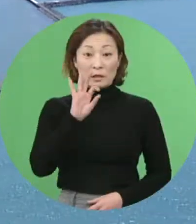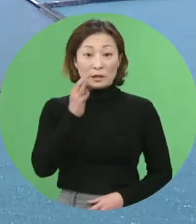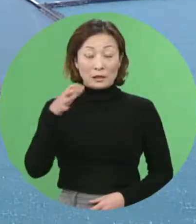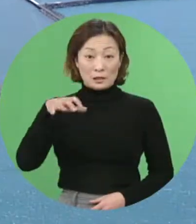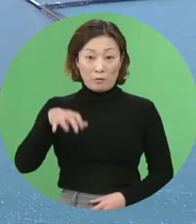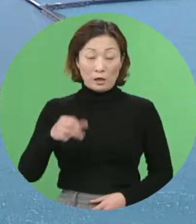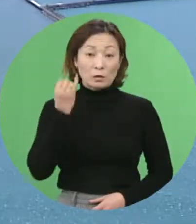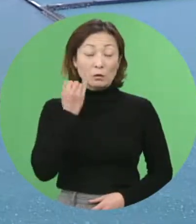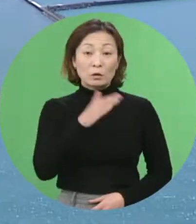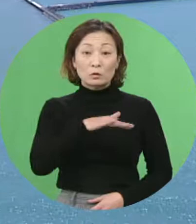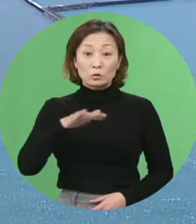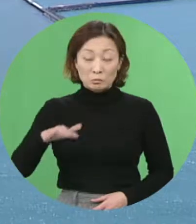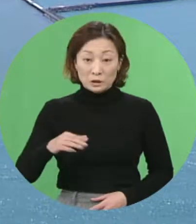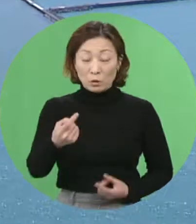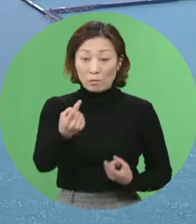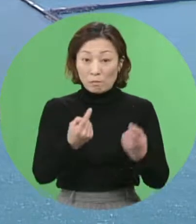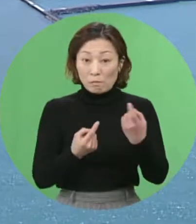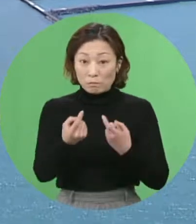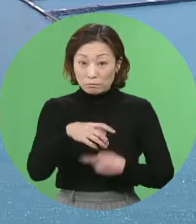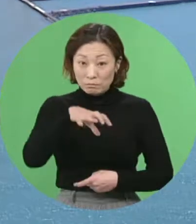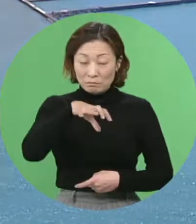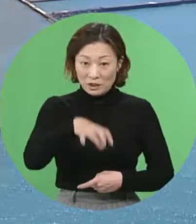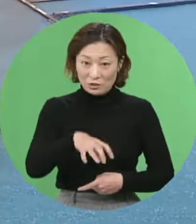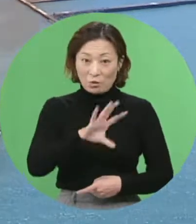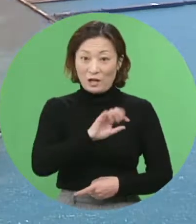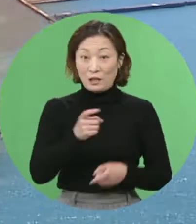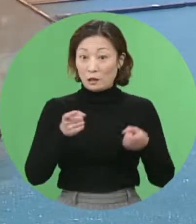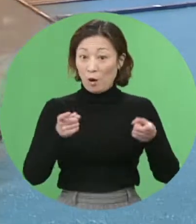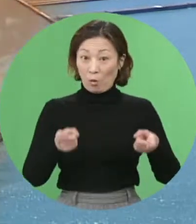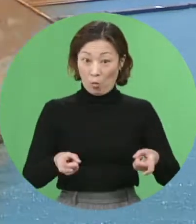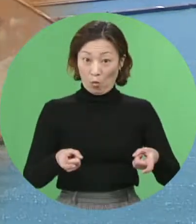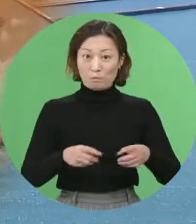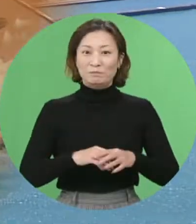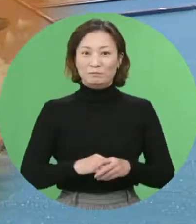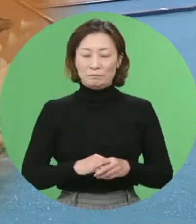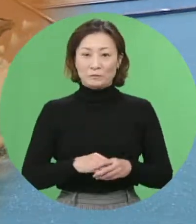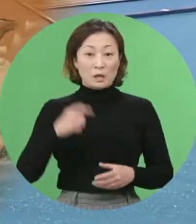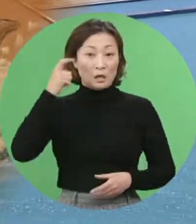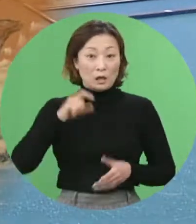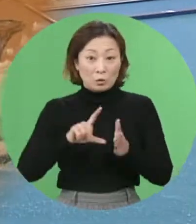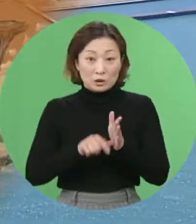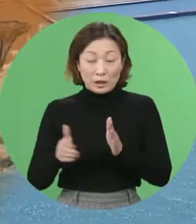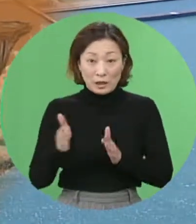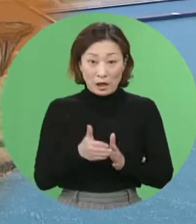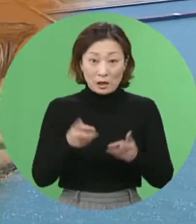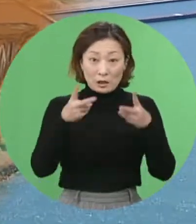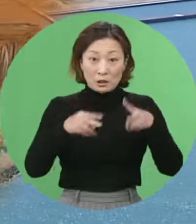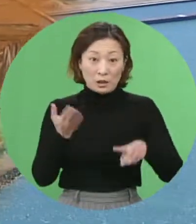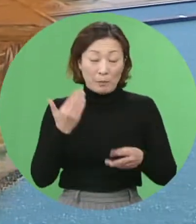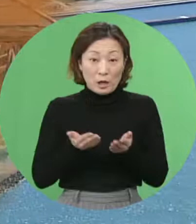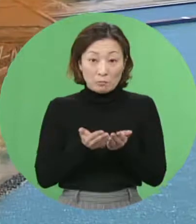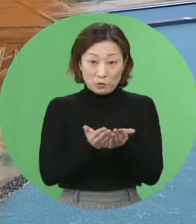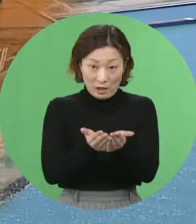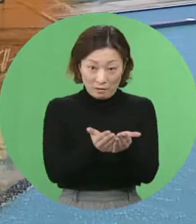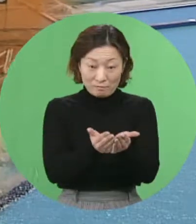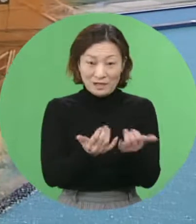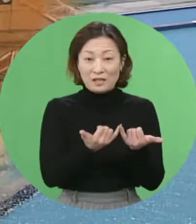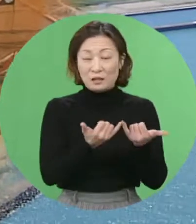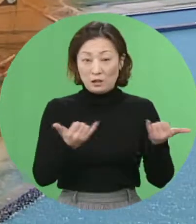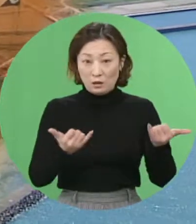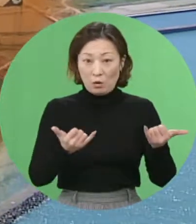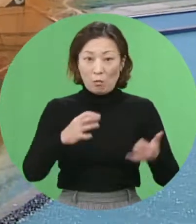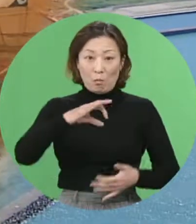金沢の海の玄関口、金沢港。半世紀時代から北前船によって